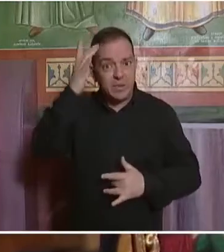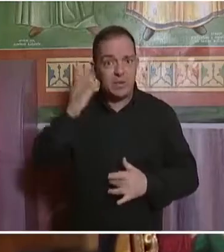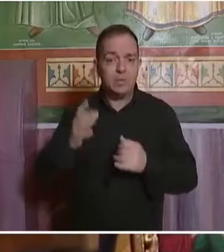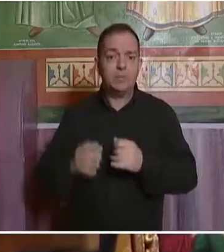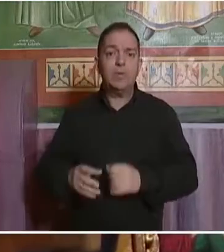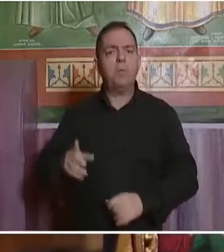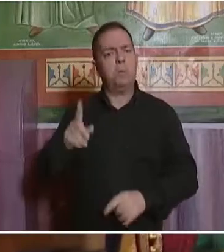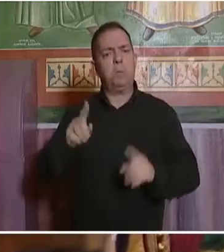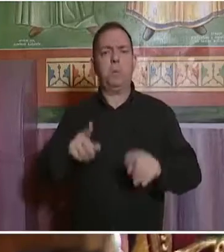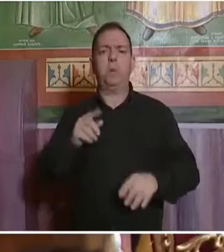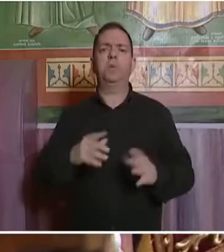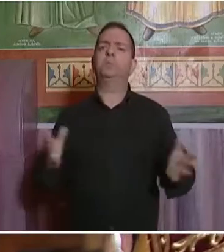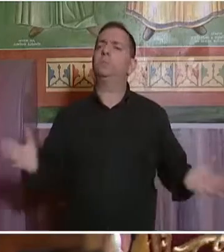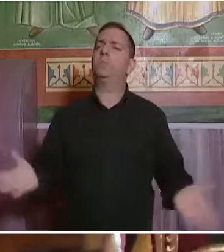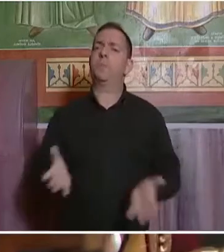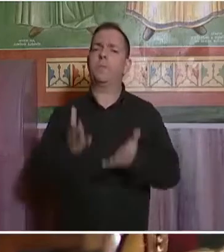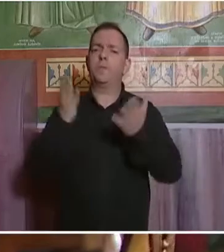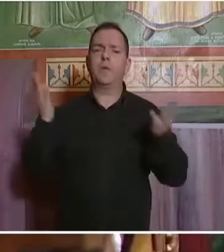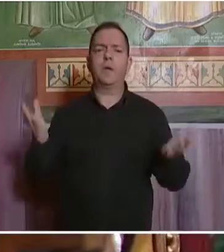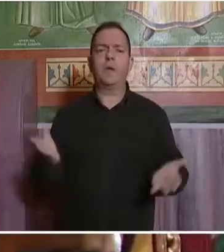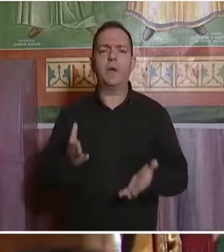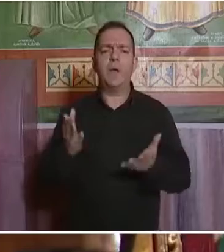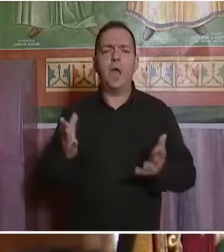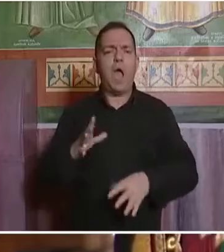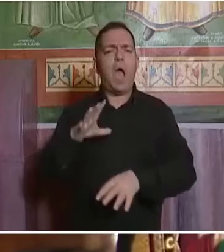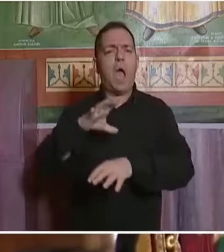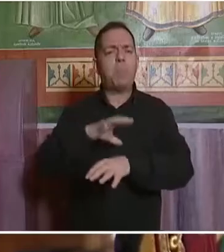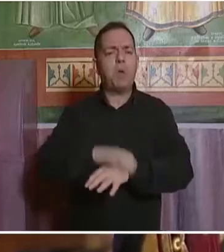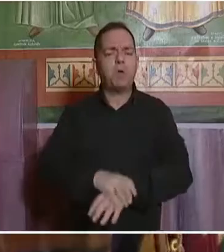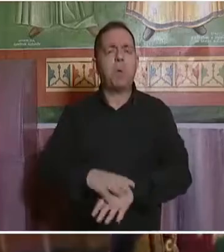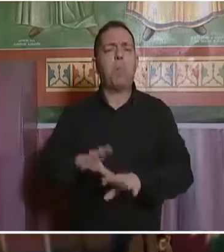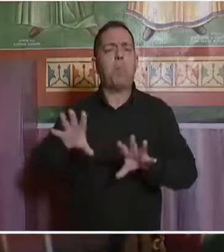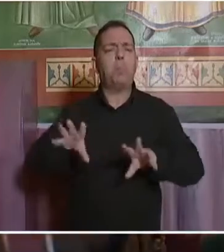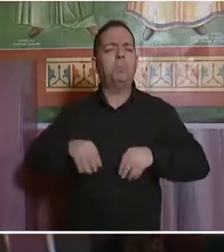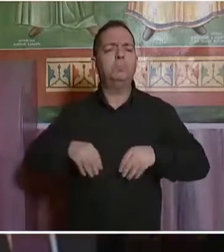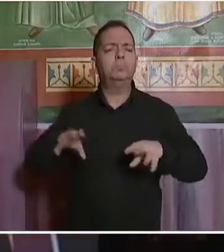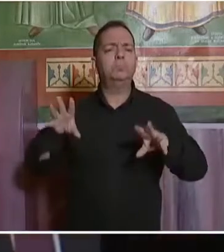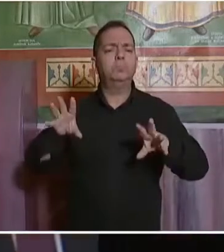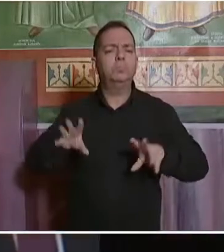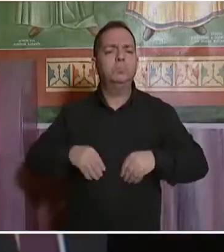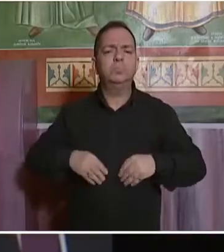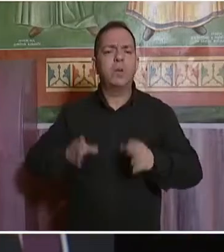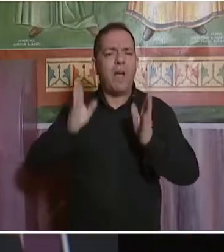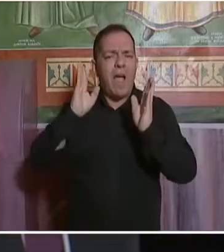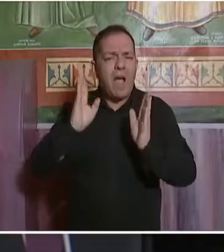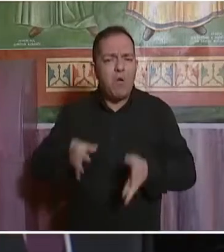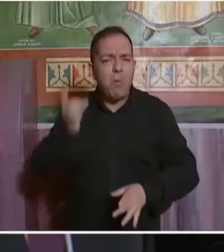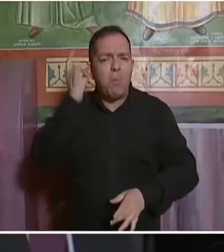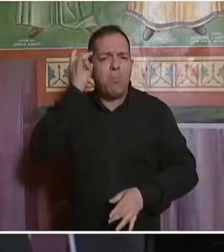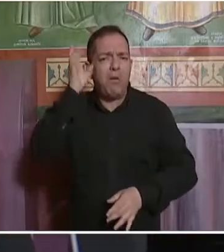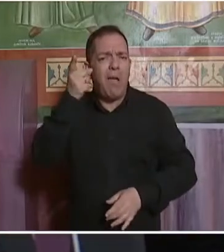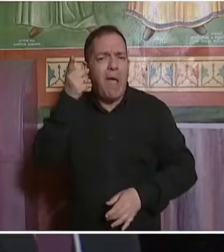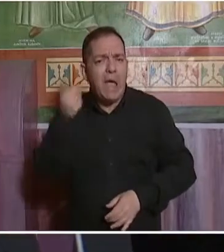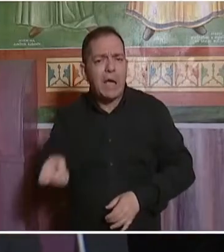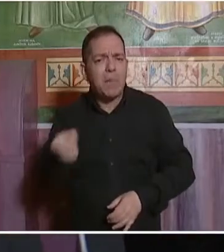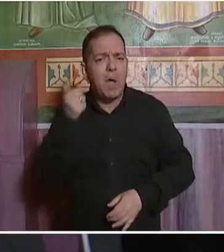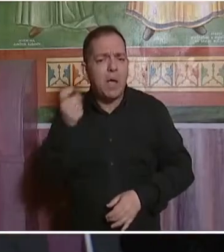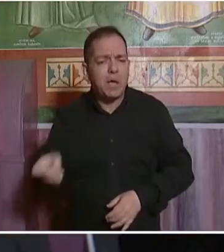μυστεύει οποιασδήποτε μορφής αμαρτία, ακόμα και αυτό το έγκλημα.